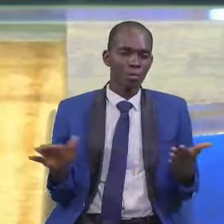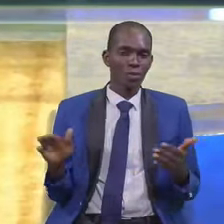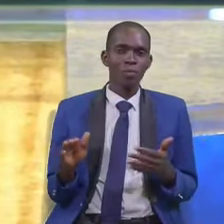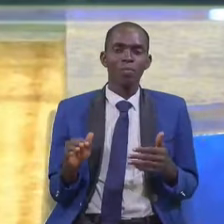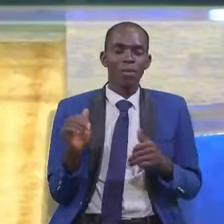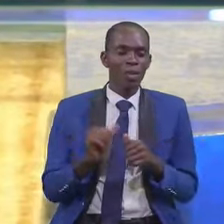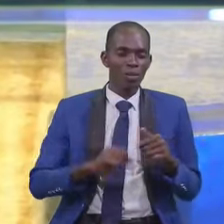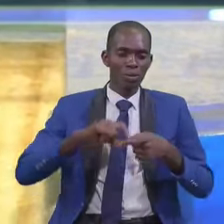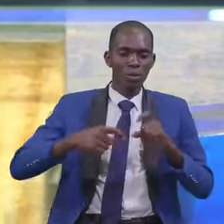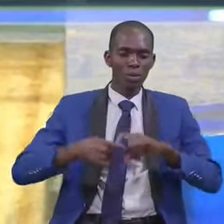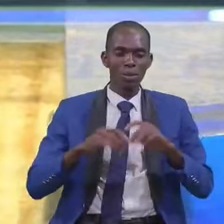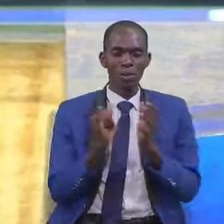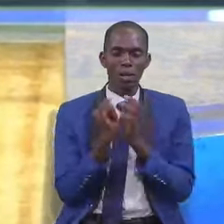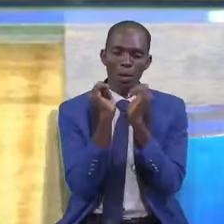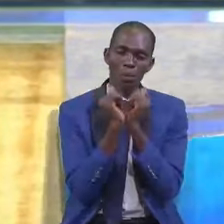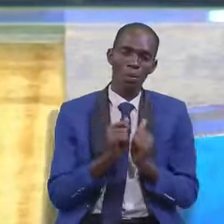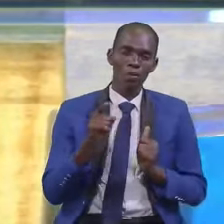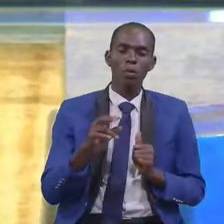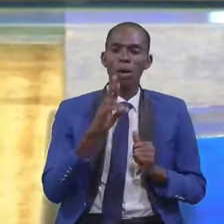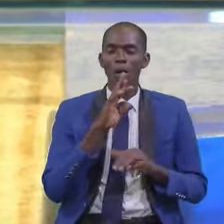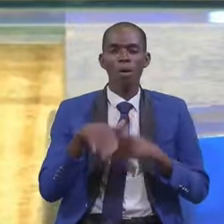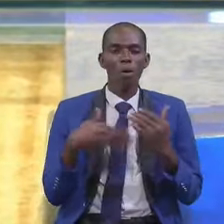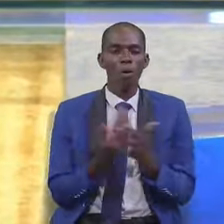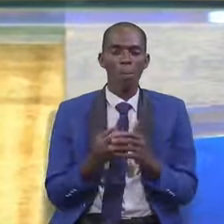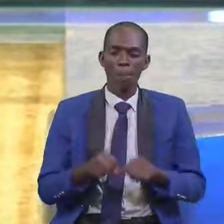liés, tout est brisé.